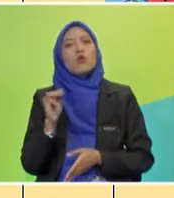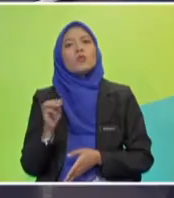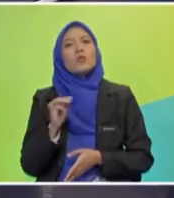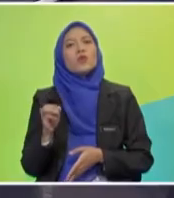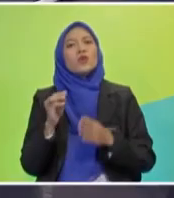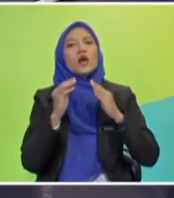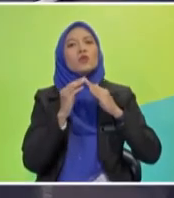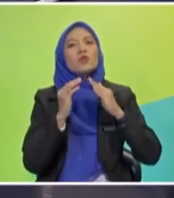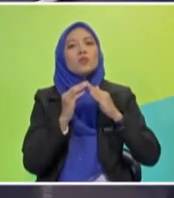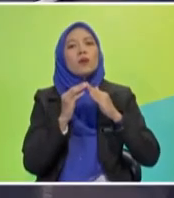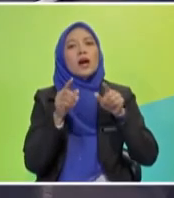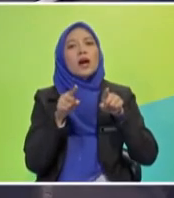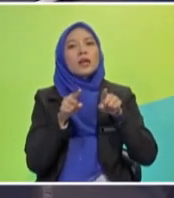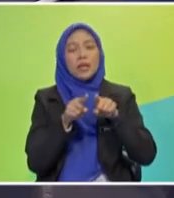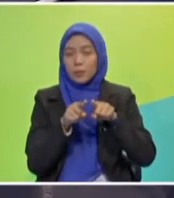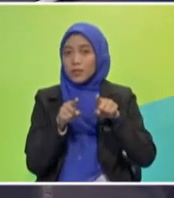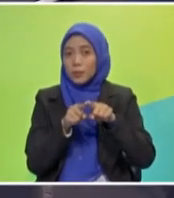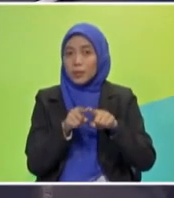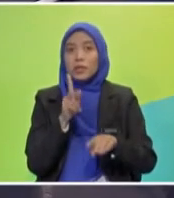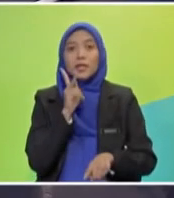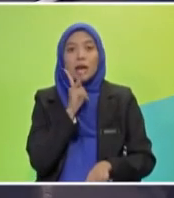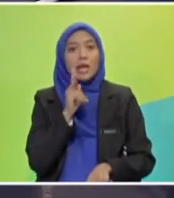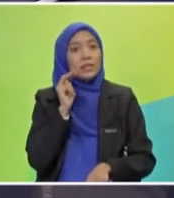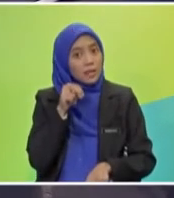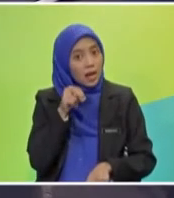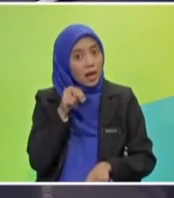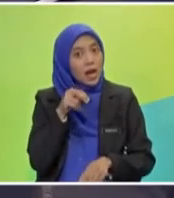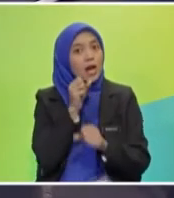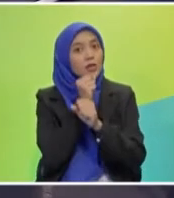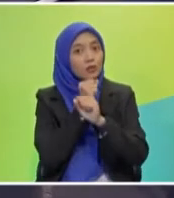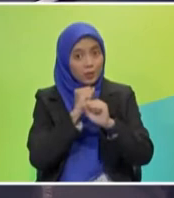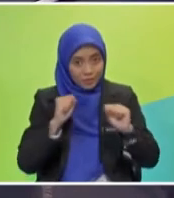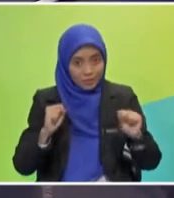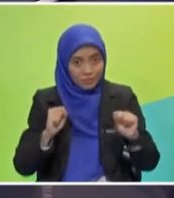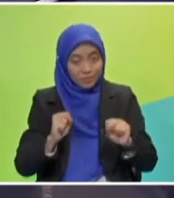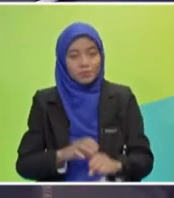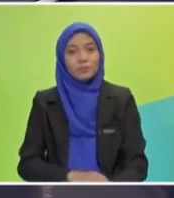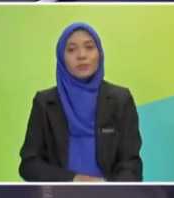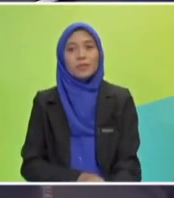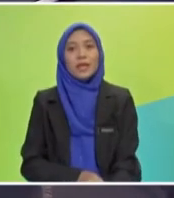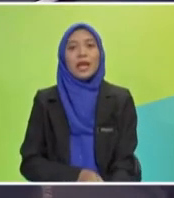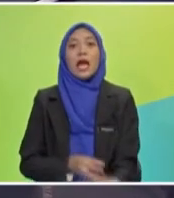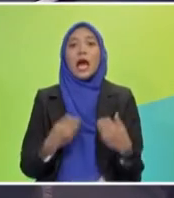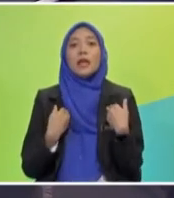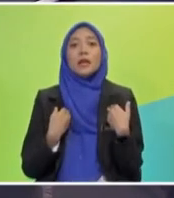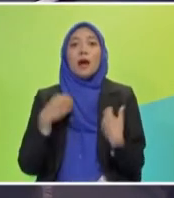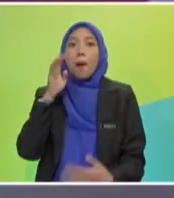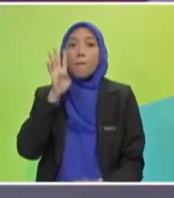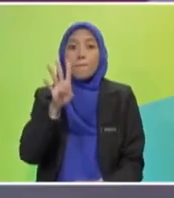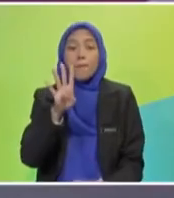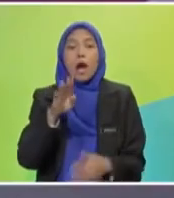talian bersama-sama dengan Kak Nisa, situ cikgu dah sediakan Kak Nisa. Ada 4 bola yang